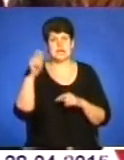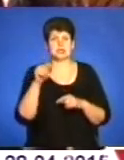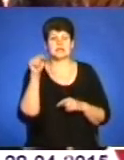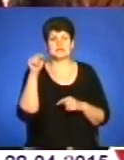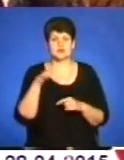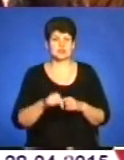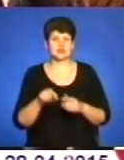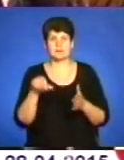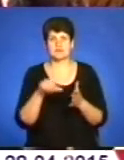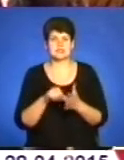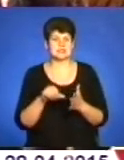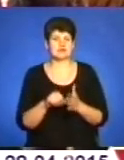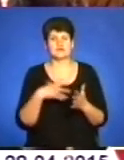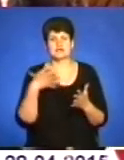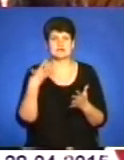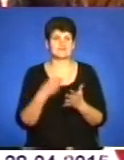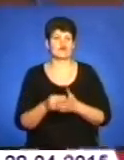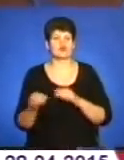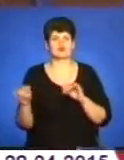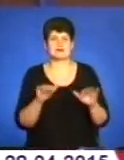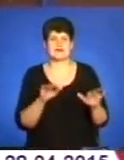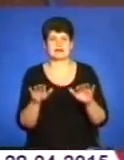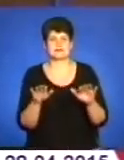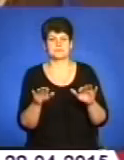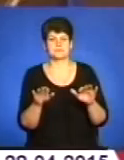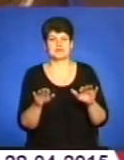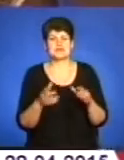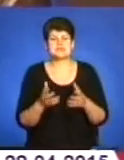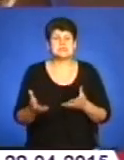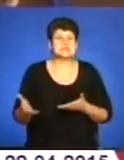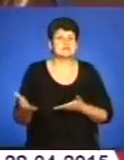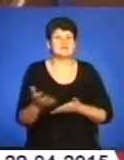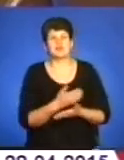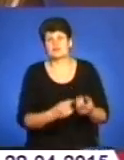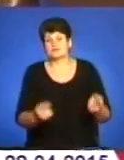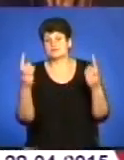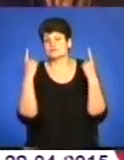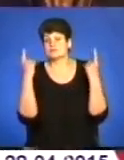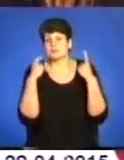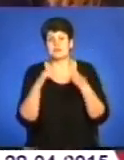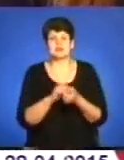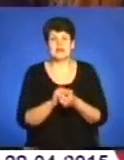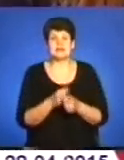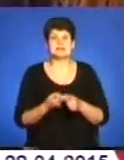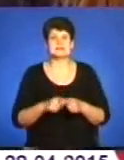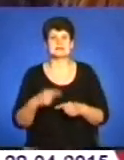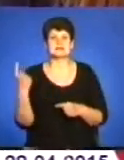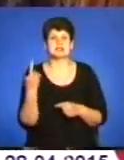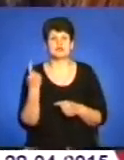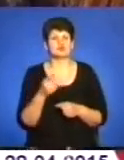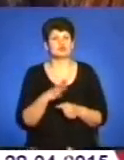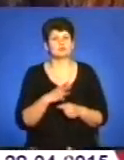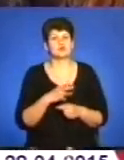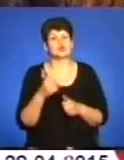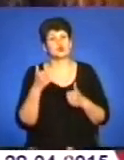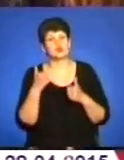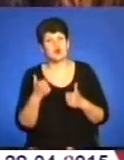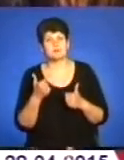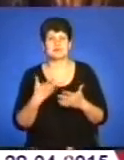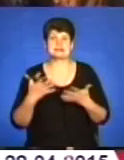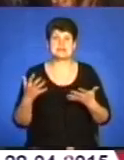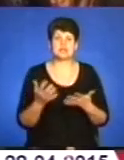щоб представити свою діяльність. Зібрані грандіозні матеріали. Єдине, що було б дуже добре, якби